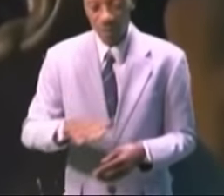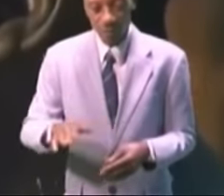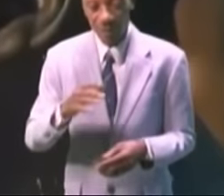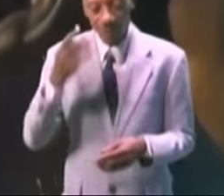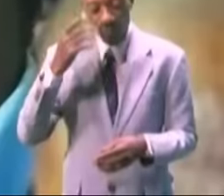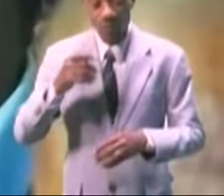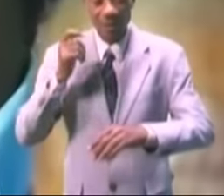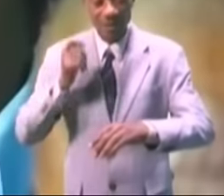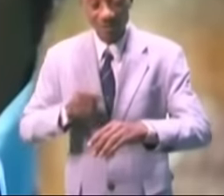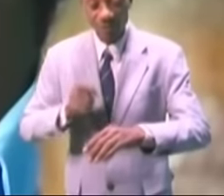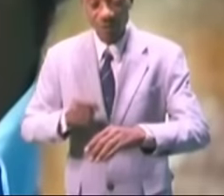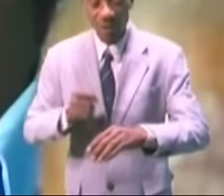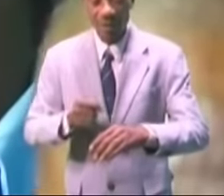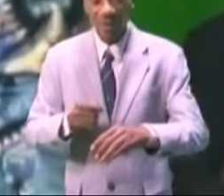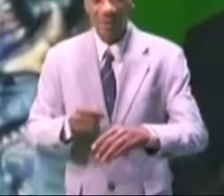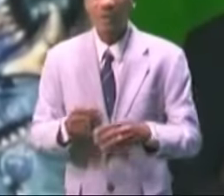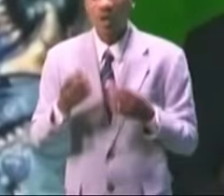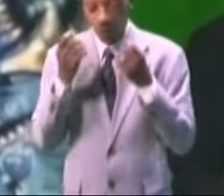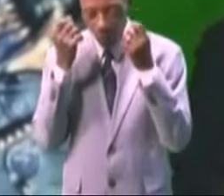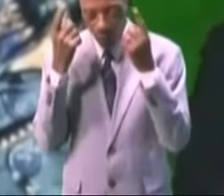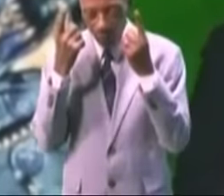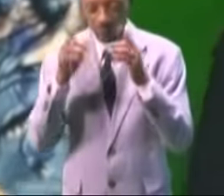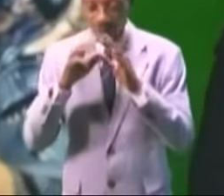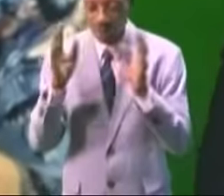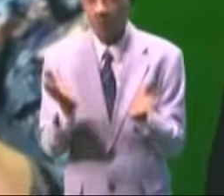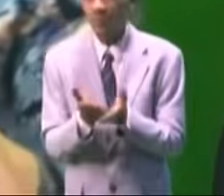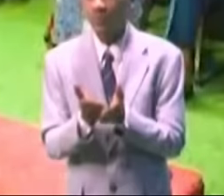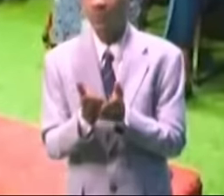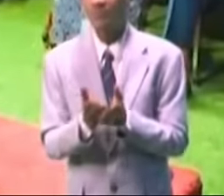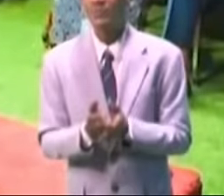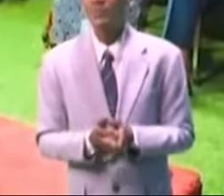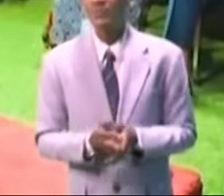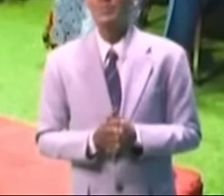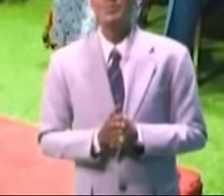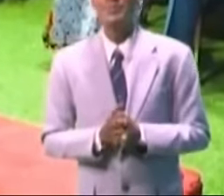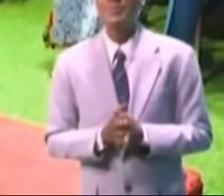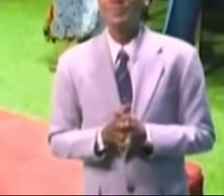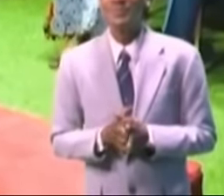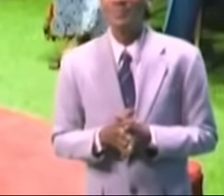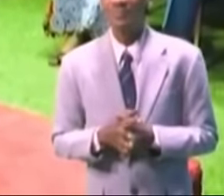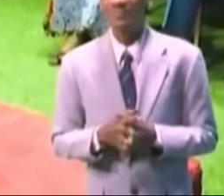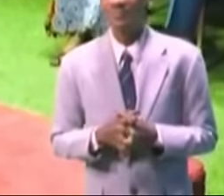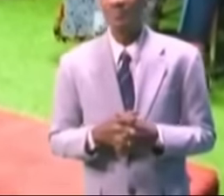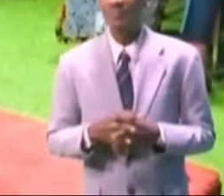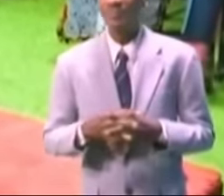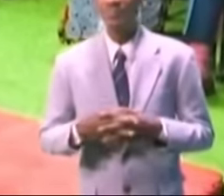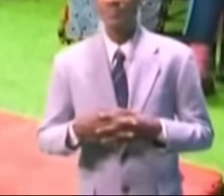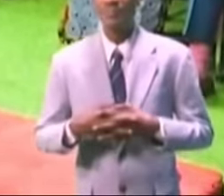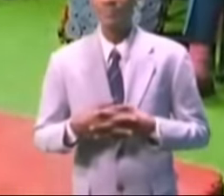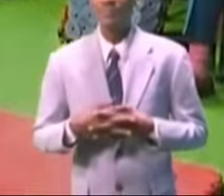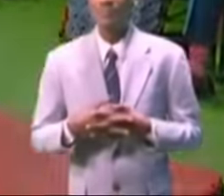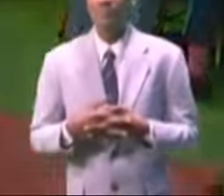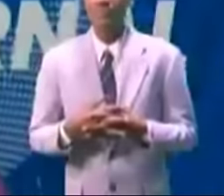d'agression causant plus de 12 millions de morts, un génocide oublié par les grandes puissances du